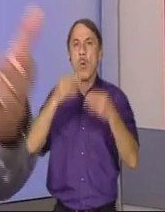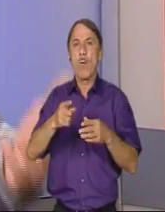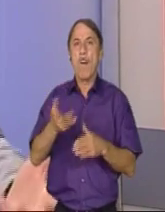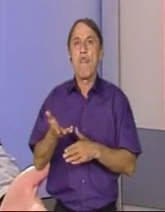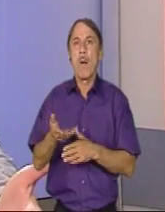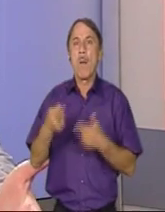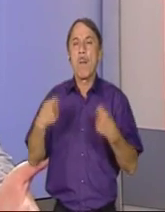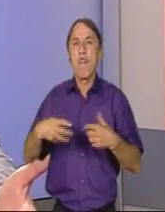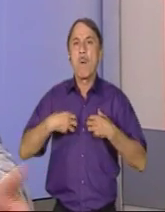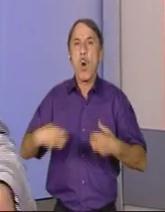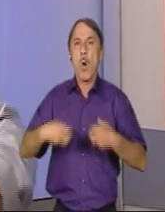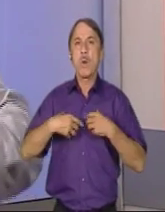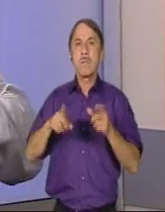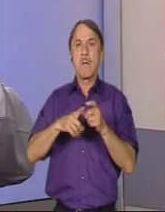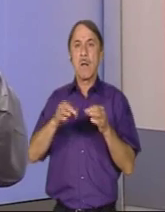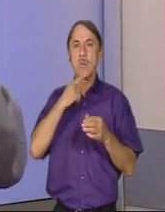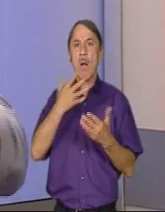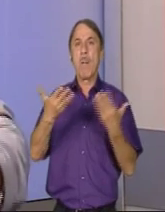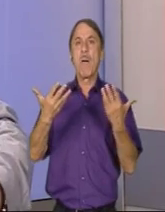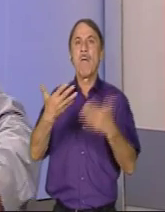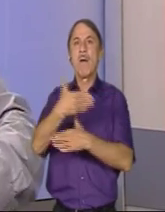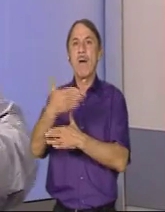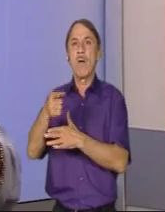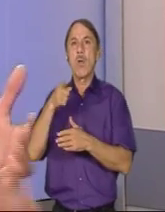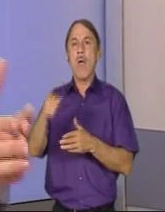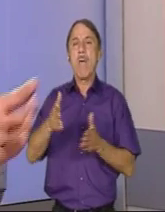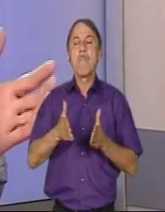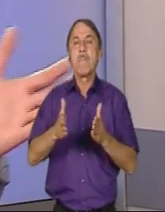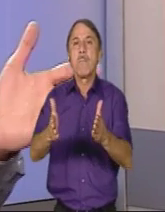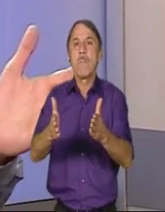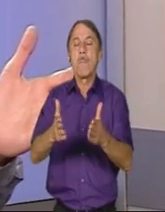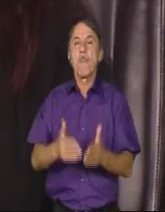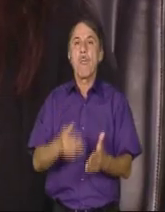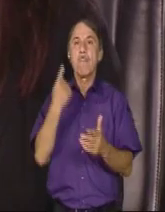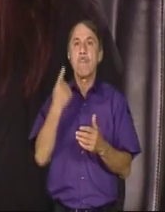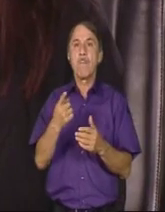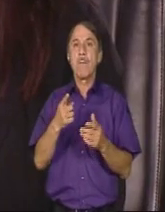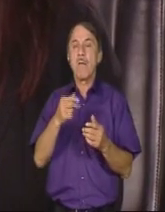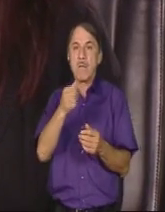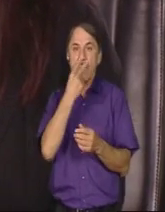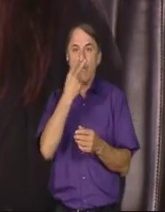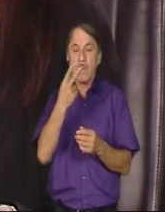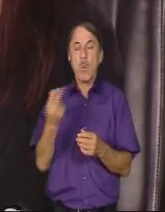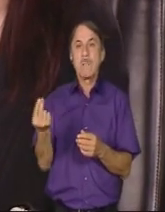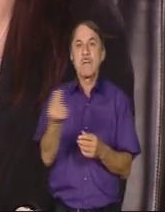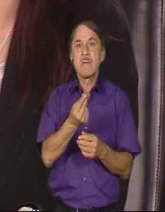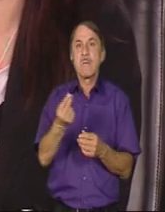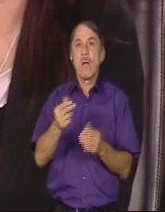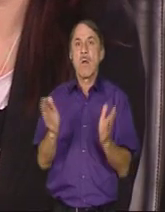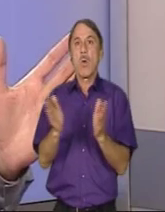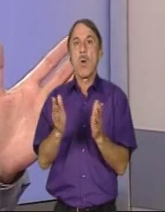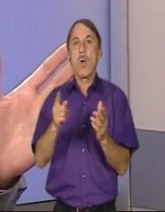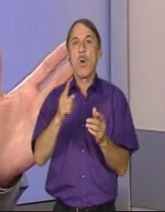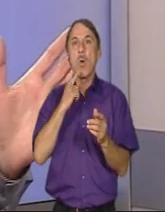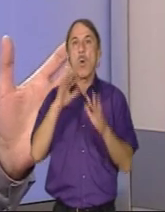u uništavanje preostalih prirodnih i prirodnih bogatstava, u prodaju preostalih preduzeća. Znači, taj put kuda vodi? Vodi da Srbija